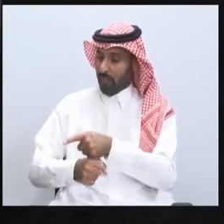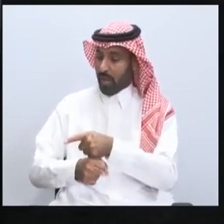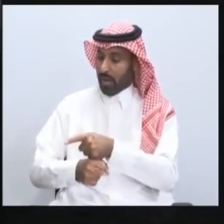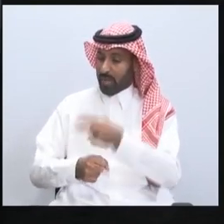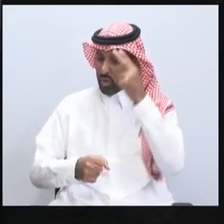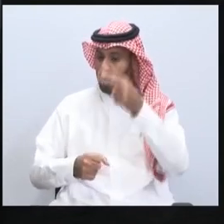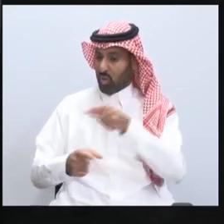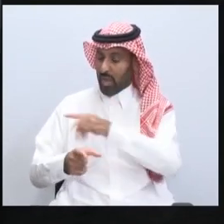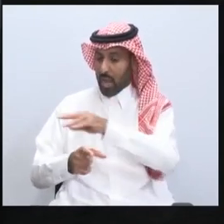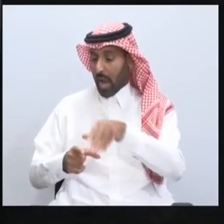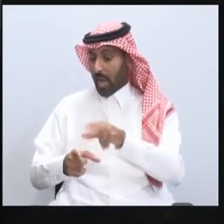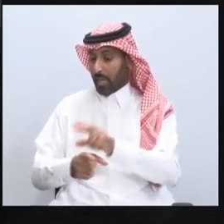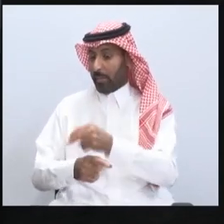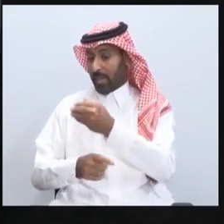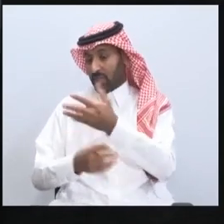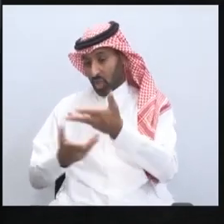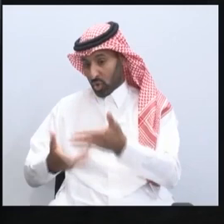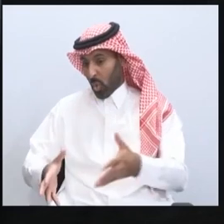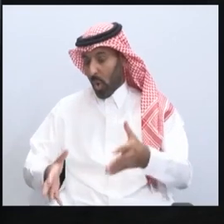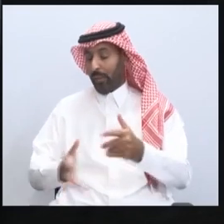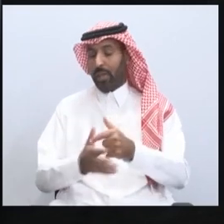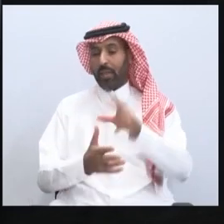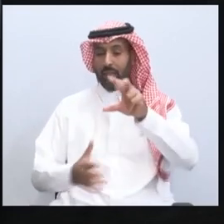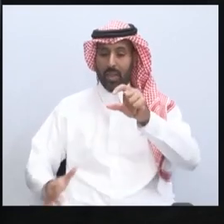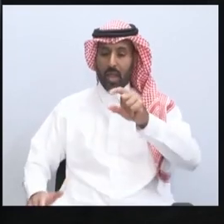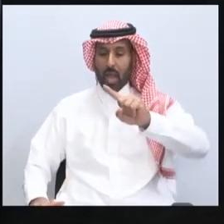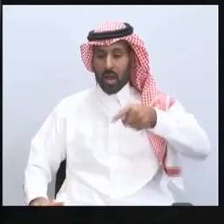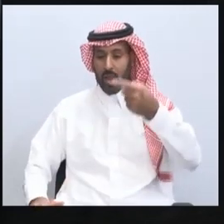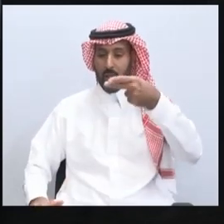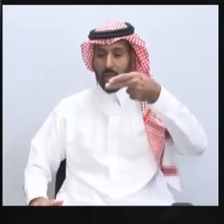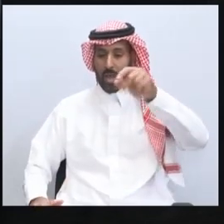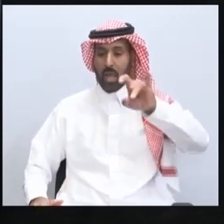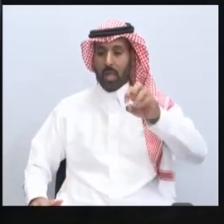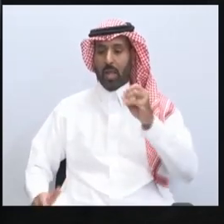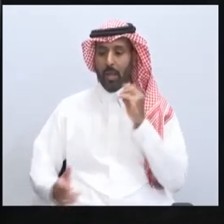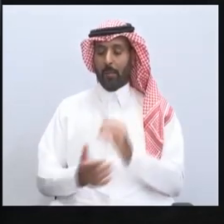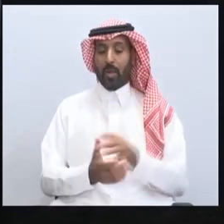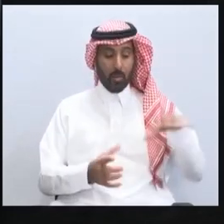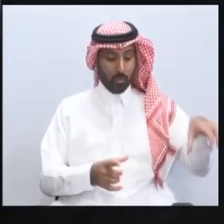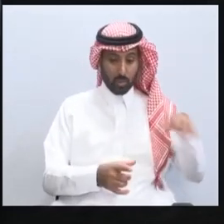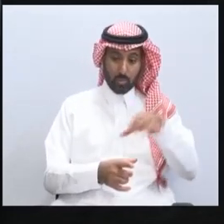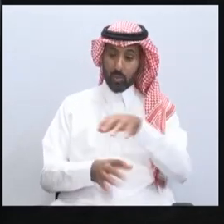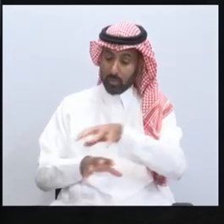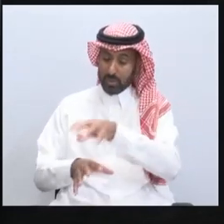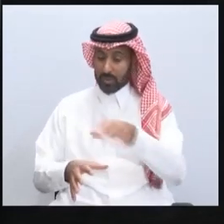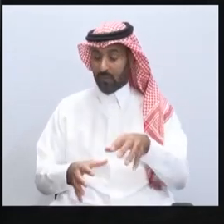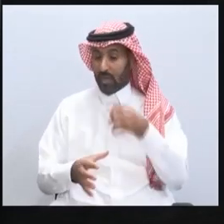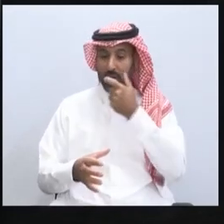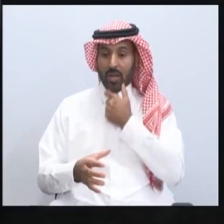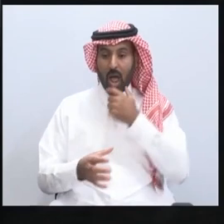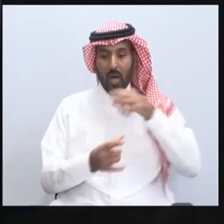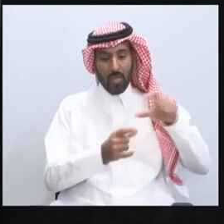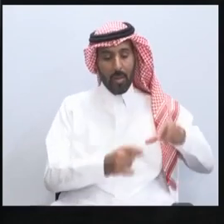من حركات بعد سقوط الدرعيه ولكن ابنائه طبعا كانوا موجودين ومتمردين في الرياض